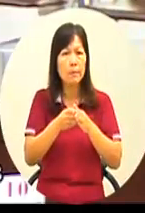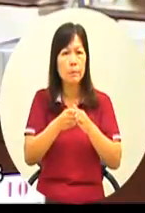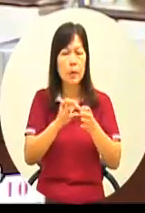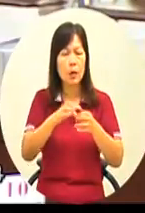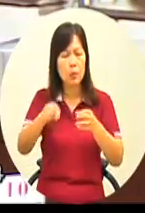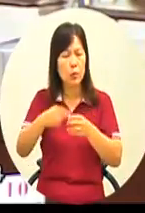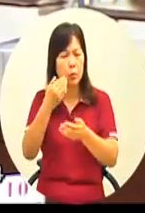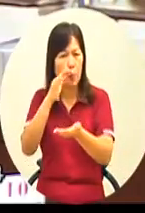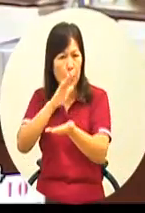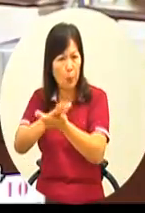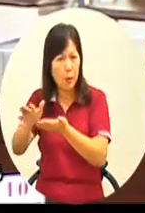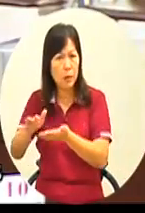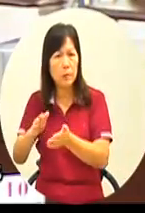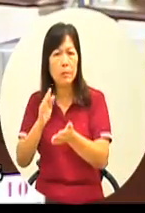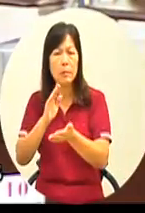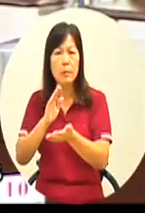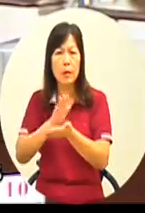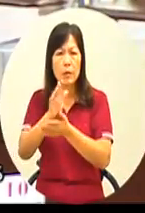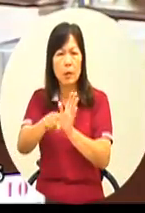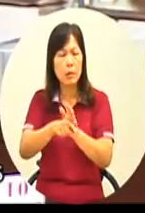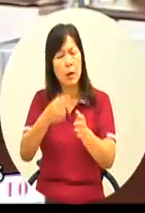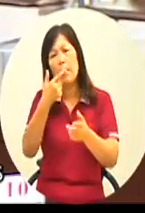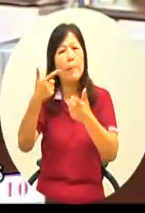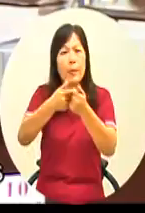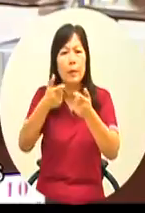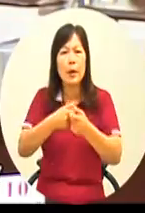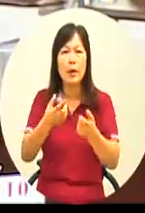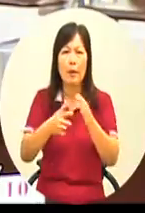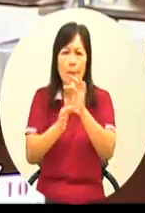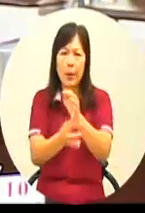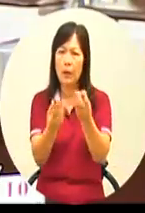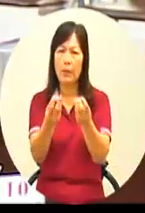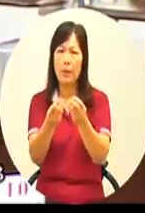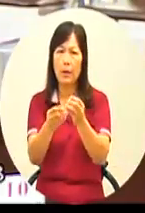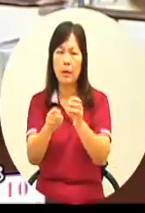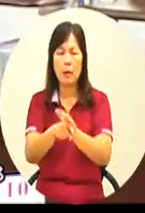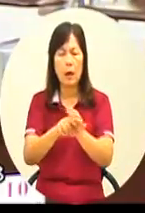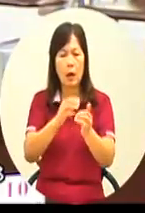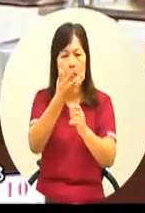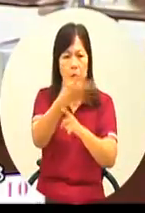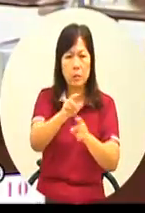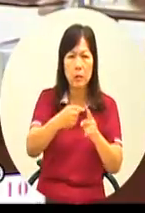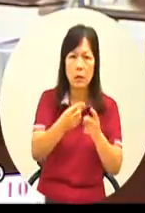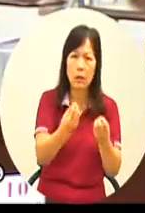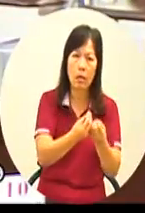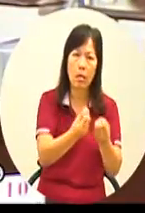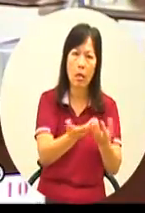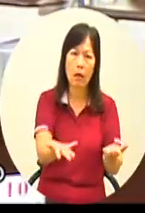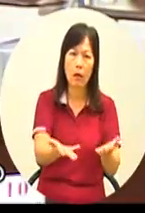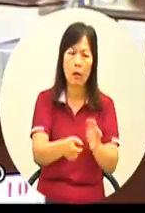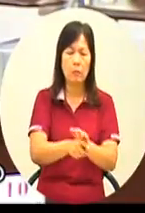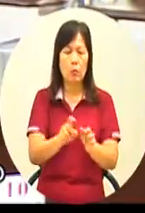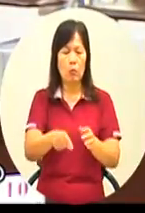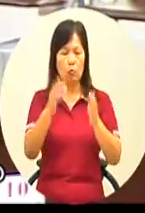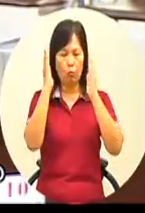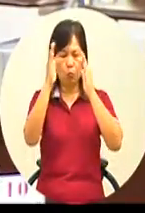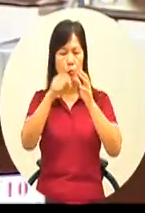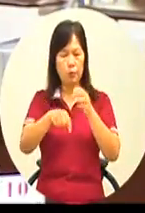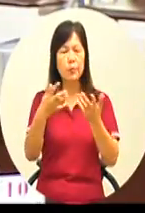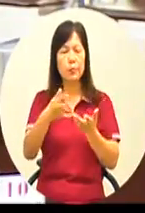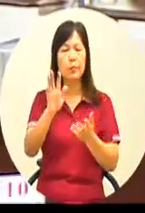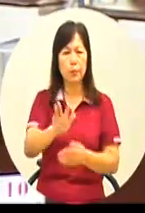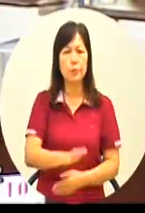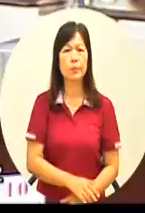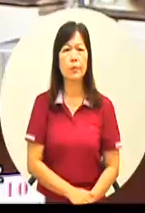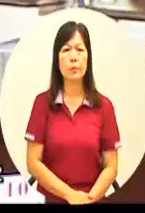掉，但是你配套措施做无好些，代替大体要放去倒去。 我看这也是一个很严肃的问题，所以希